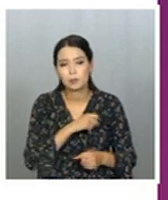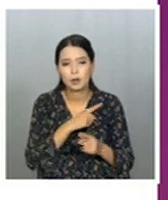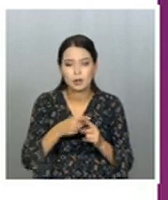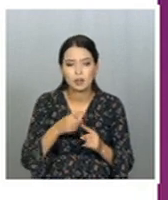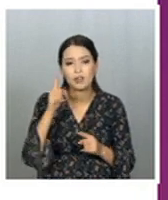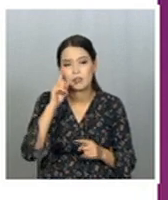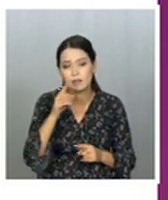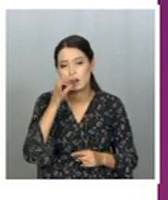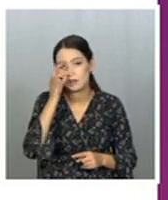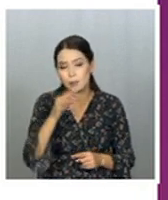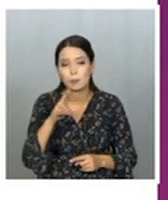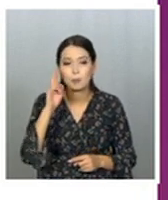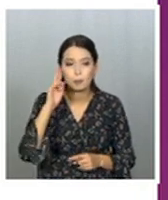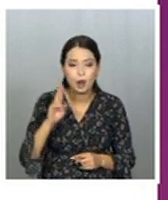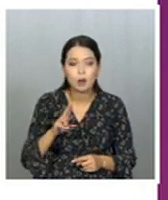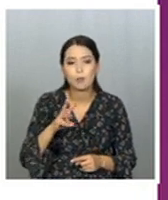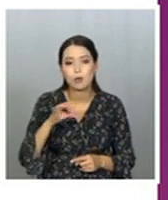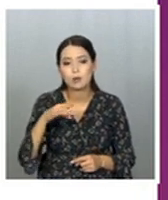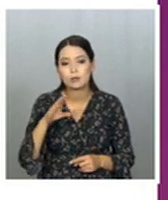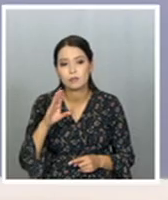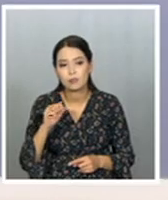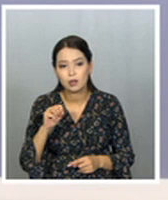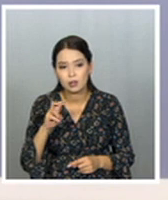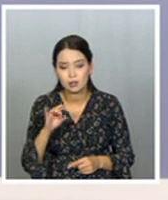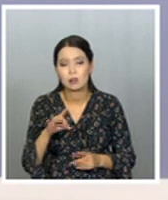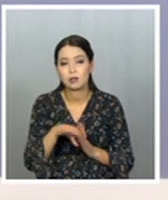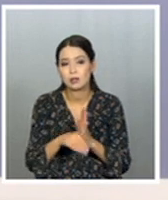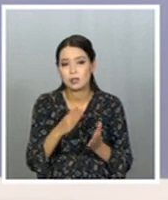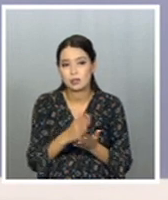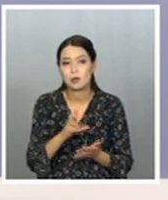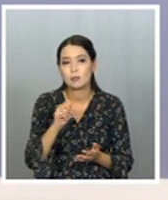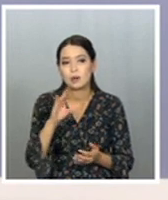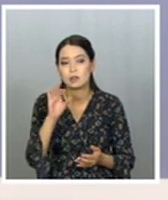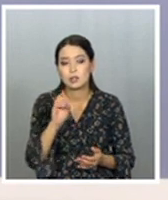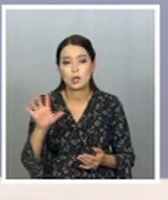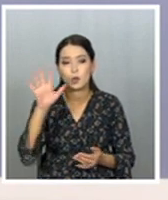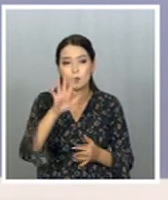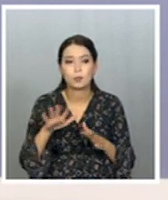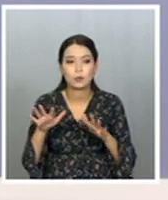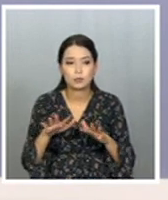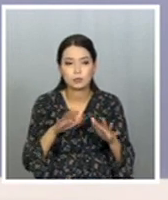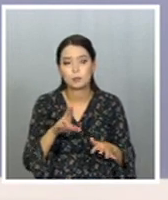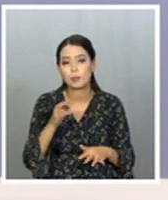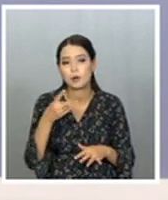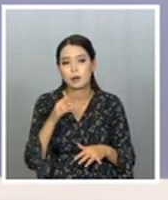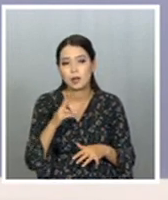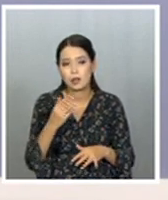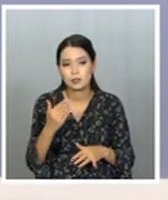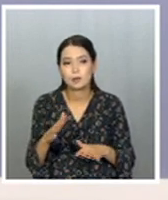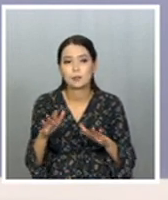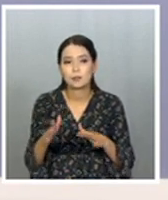немістер, поляктар және мордвалар жатты. Батыс европалық ұлт өкілдеріне поляктар менен немістерден